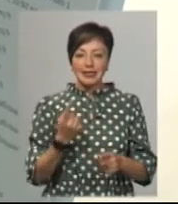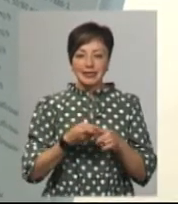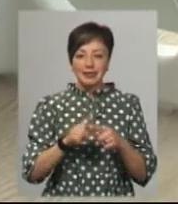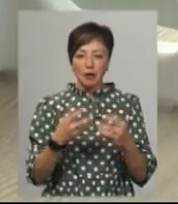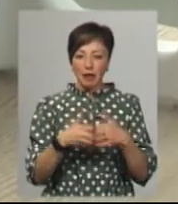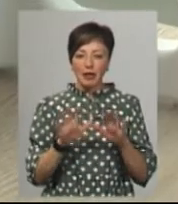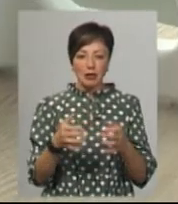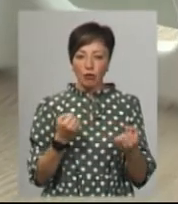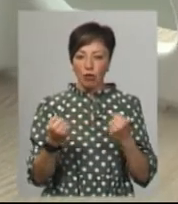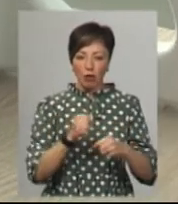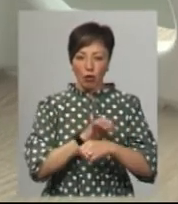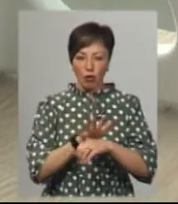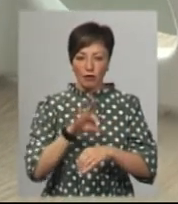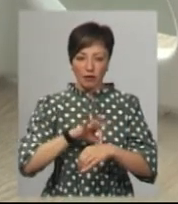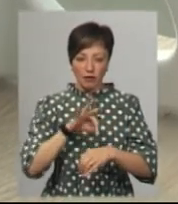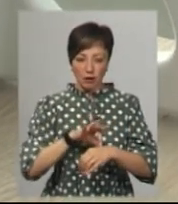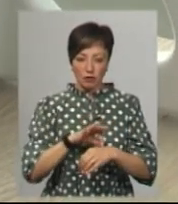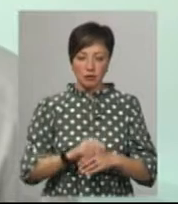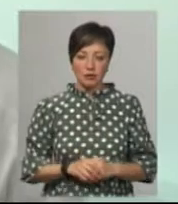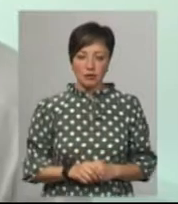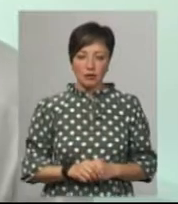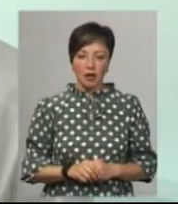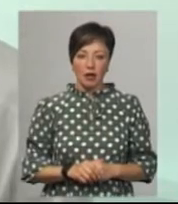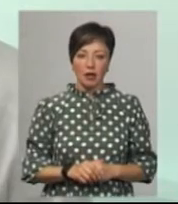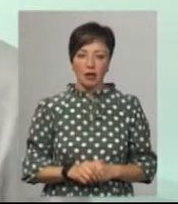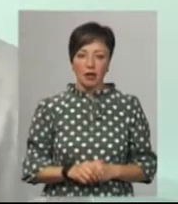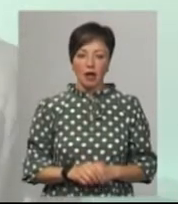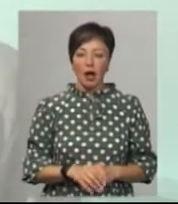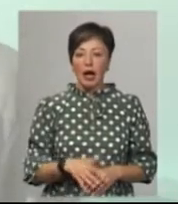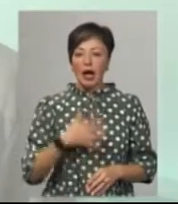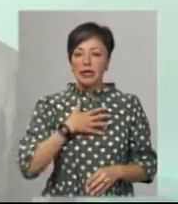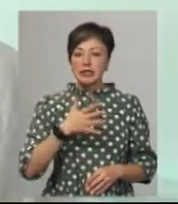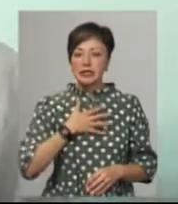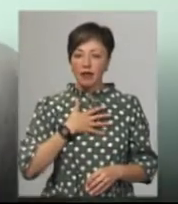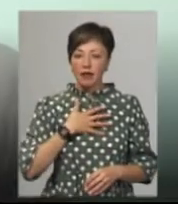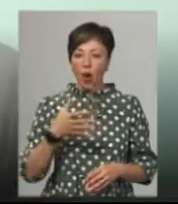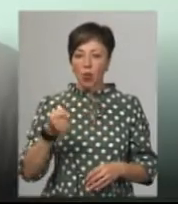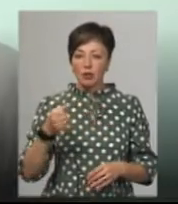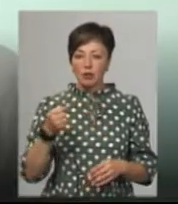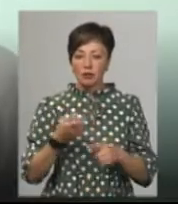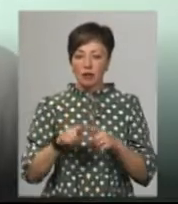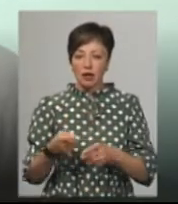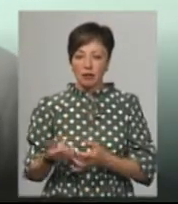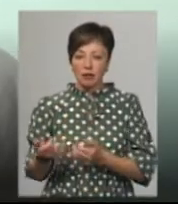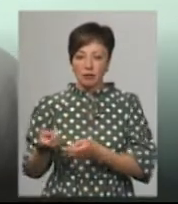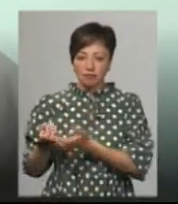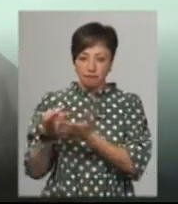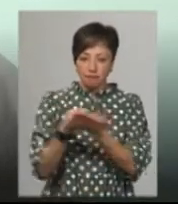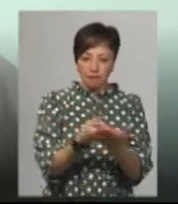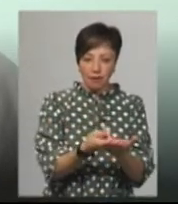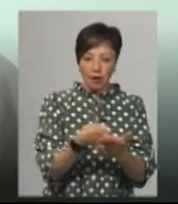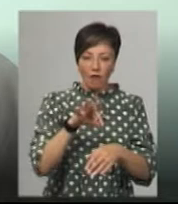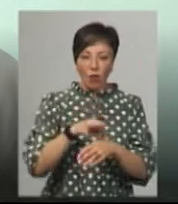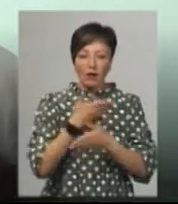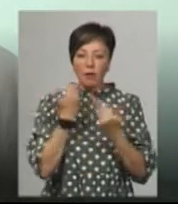для боротьби із коронавірусною інфекцією, додає лікар. Кисневі концентратори – це для забезпечення транспортування хворих там, де